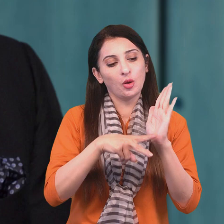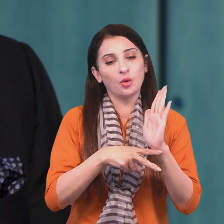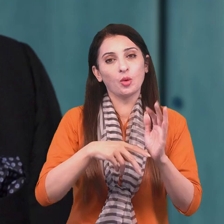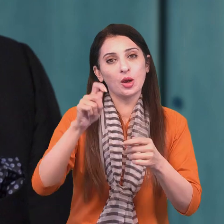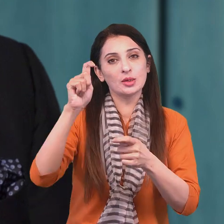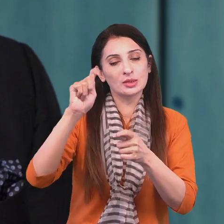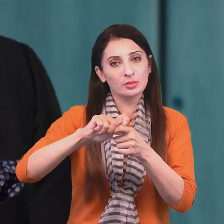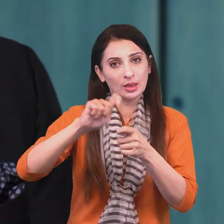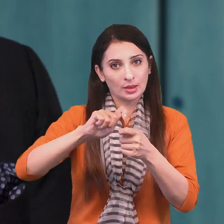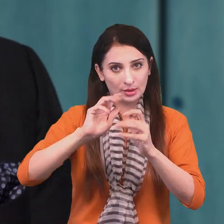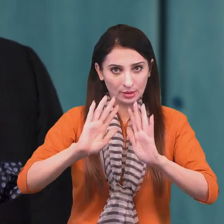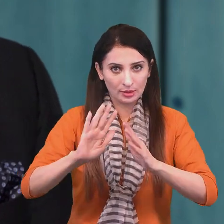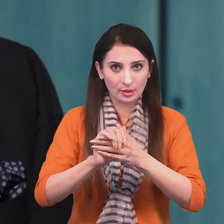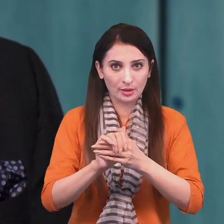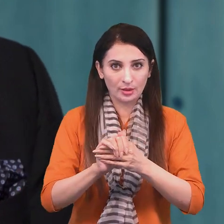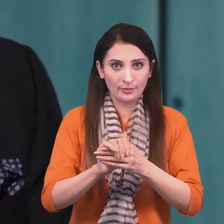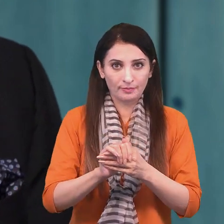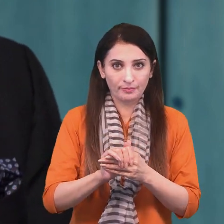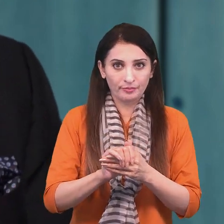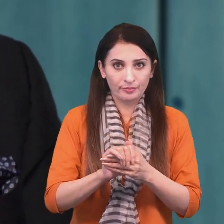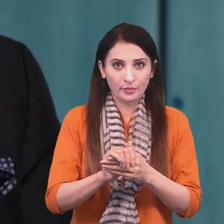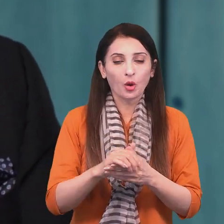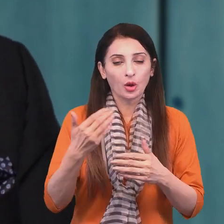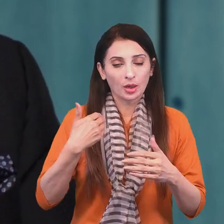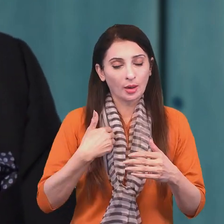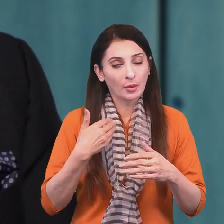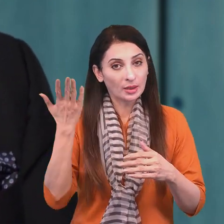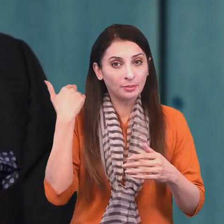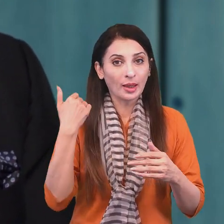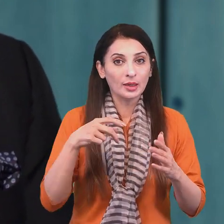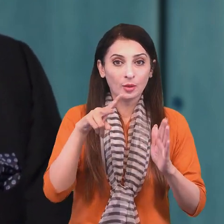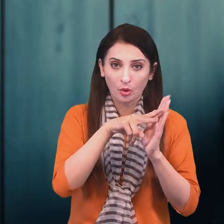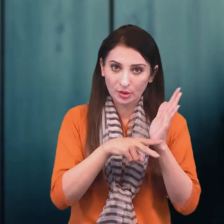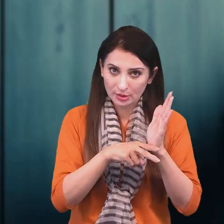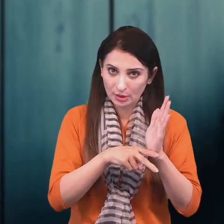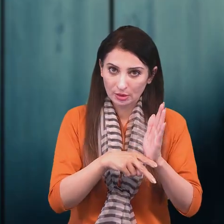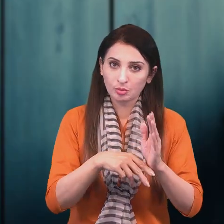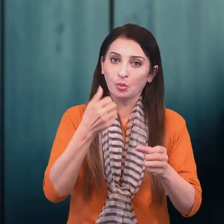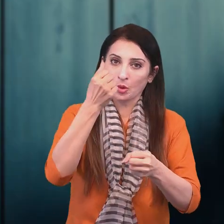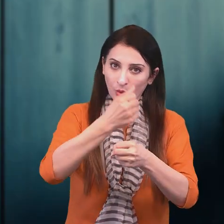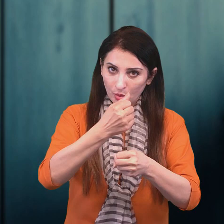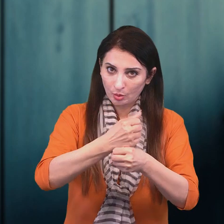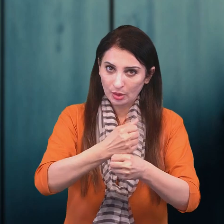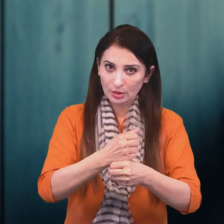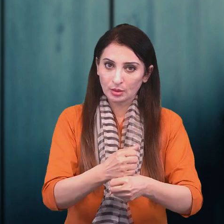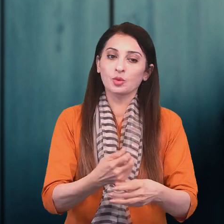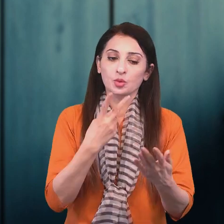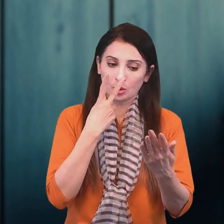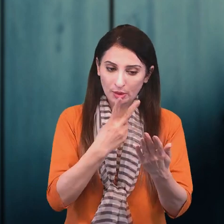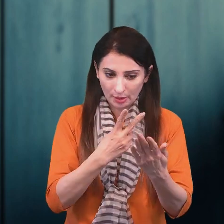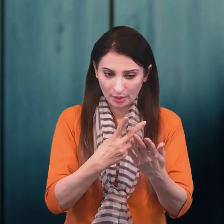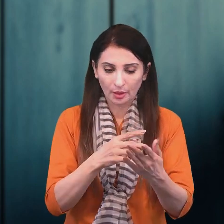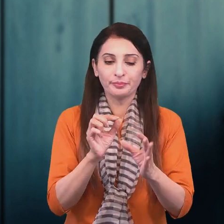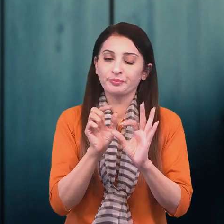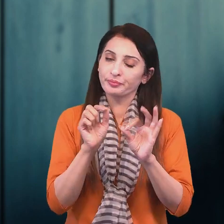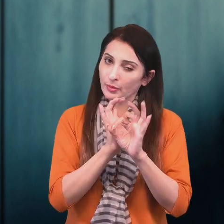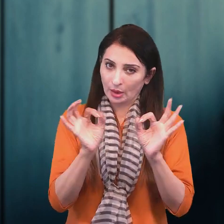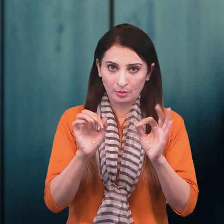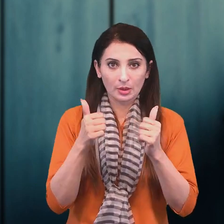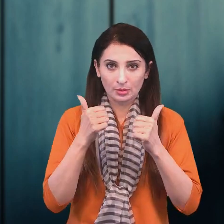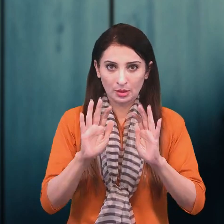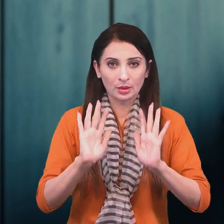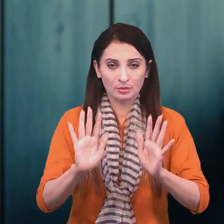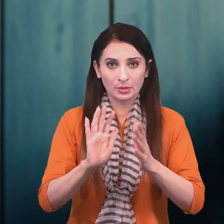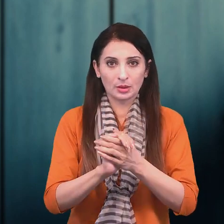थे। और बहुत सी पॉलिसीज़ हैं वो हुकूमत वक़्त ने उस वक़्त उनको लेके भी चले, बहुत से काम भी हो रहा है। और इसमें काबिल ज़िक्र बात